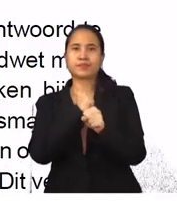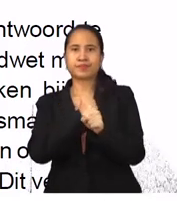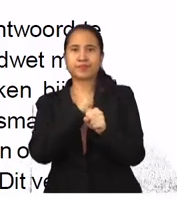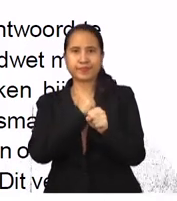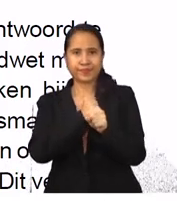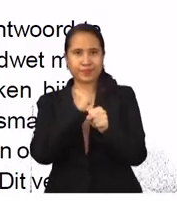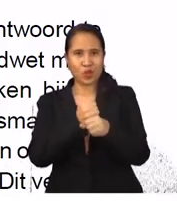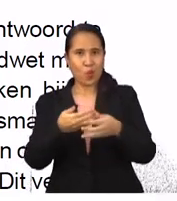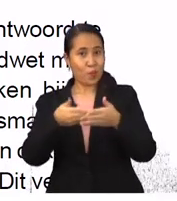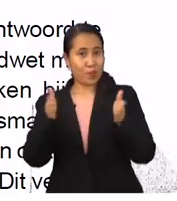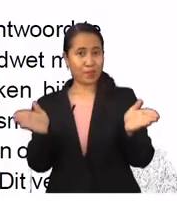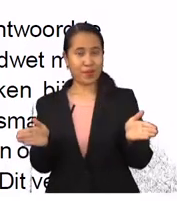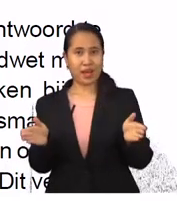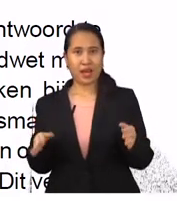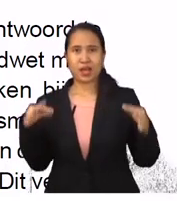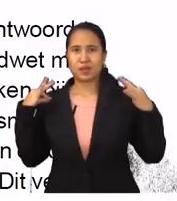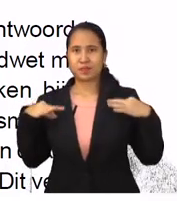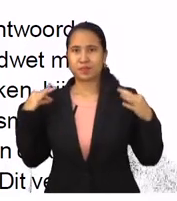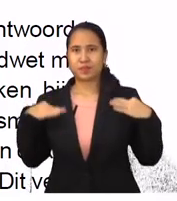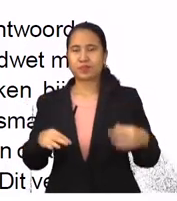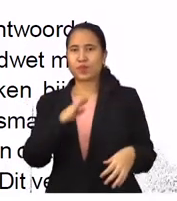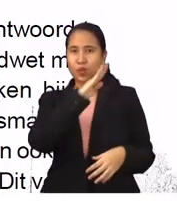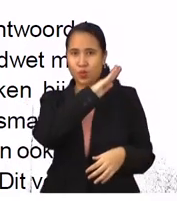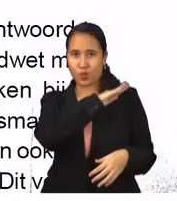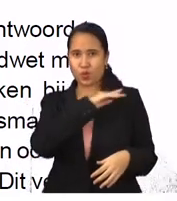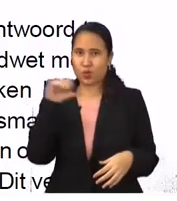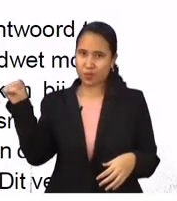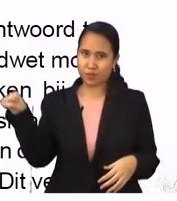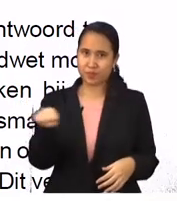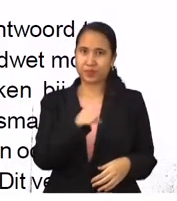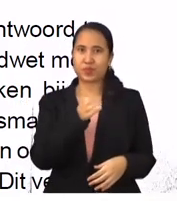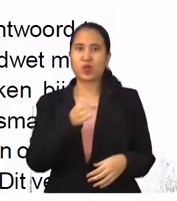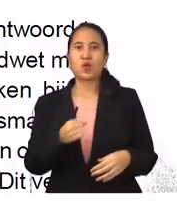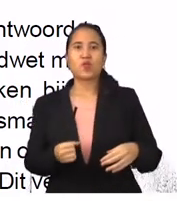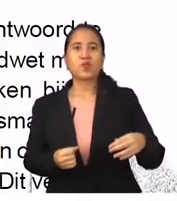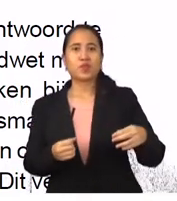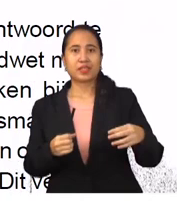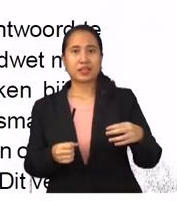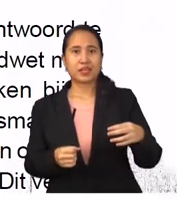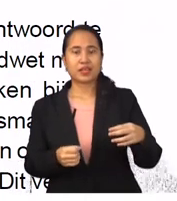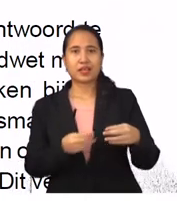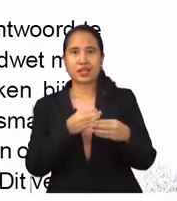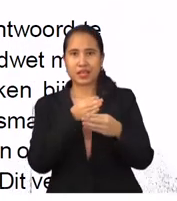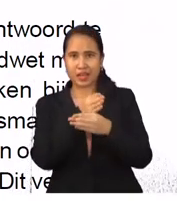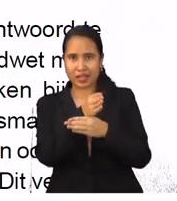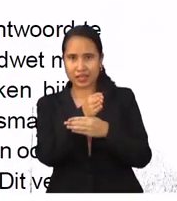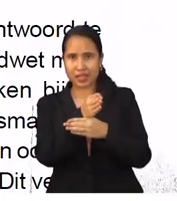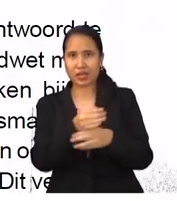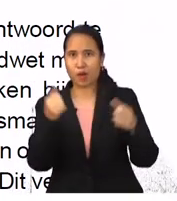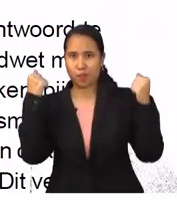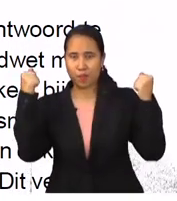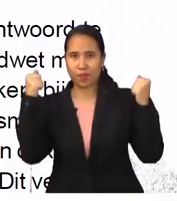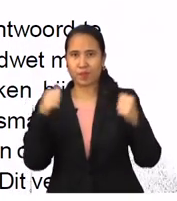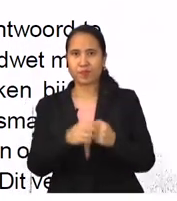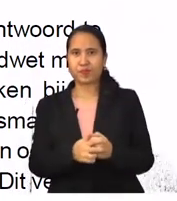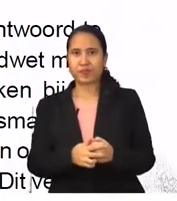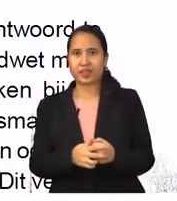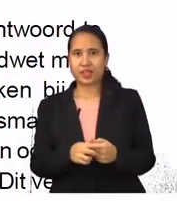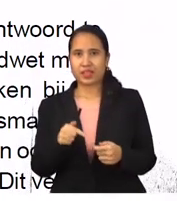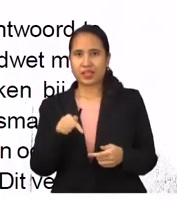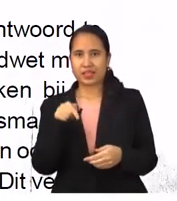het Openbaar Ministerie eveneens wordt gerekend tot de rechterlijke macht. Dit verbod op inmenging in